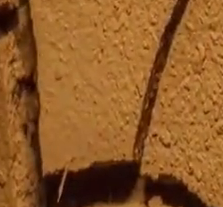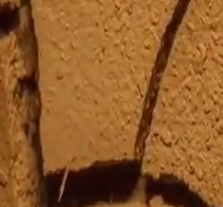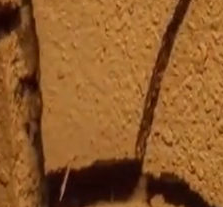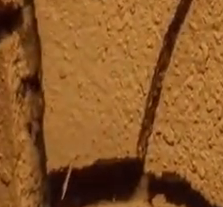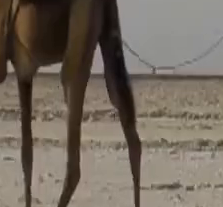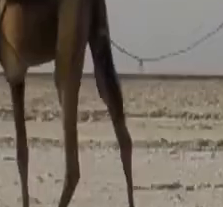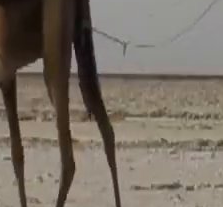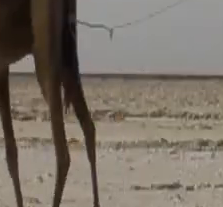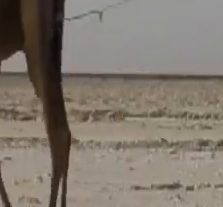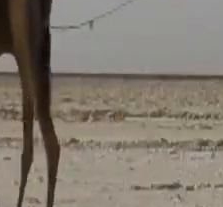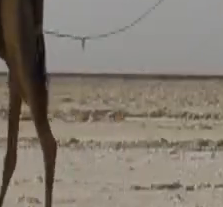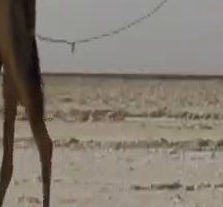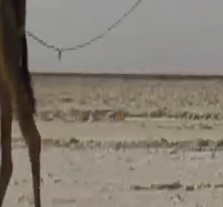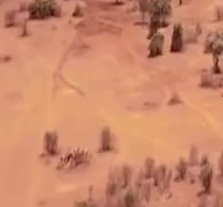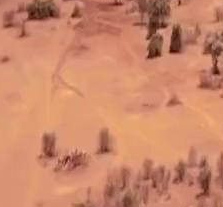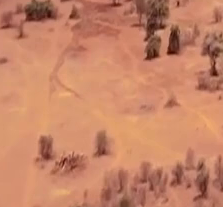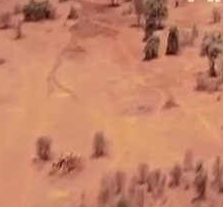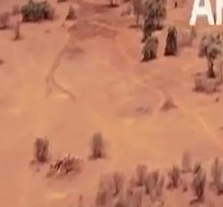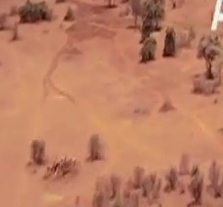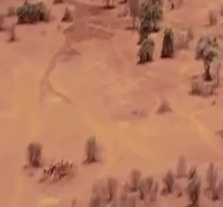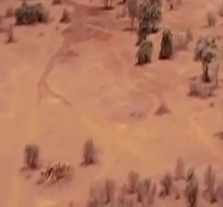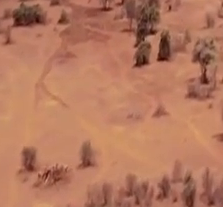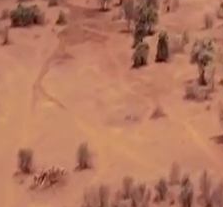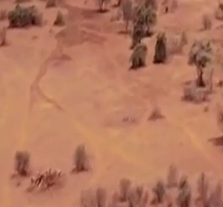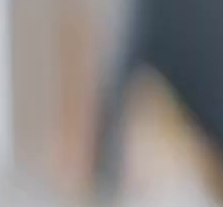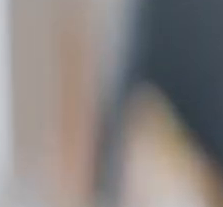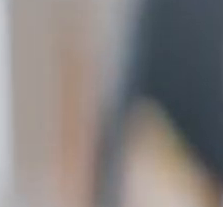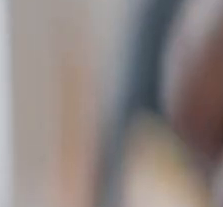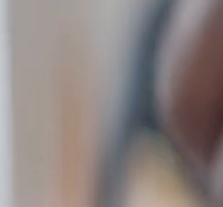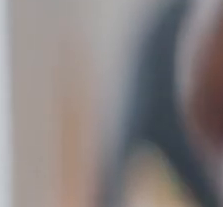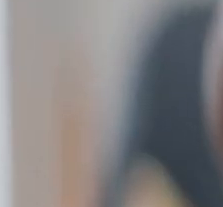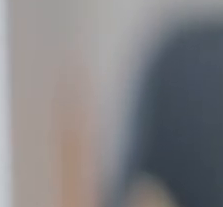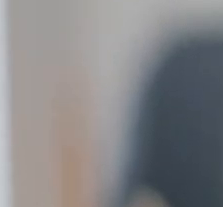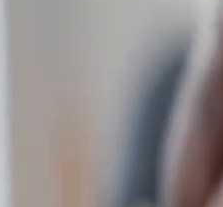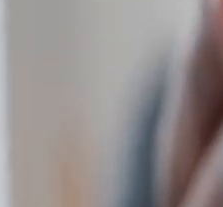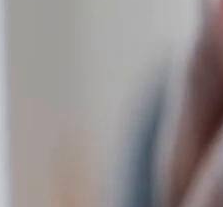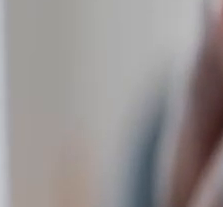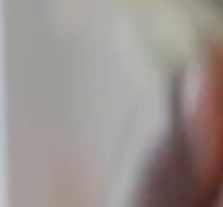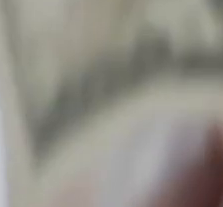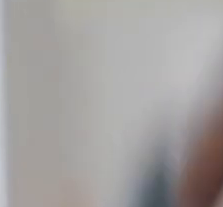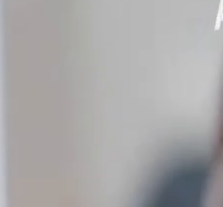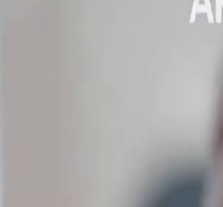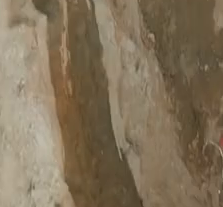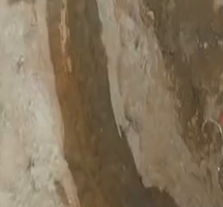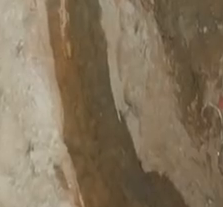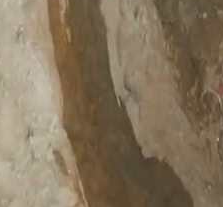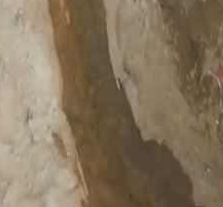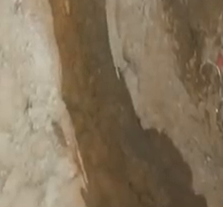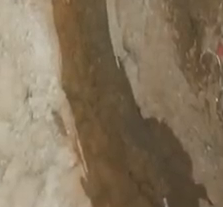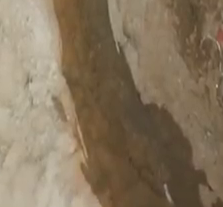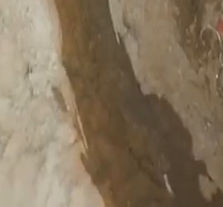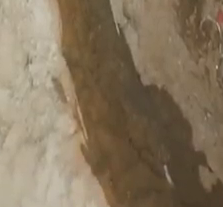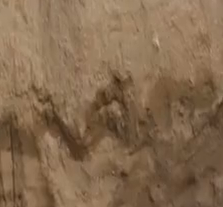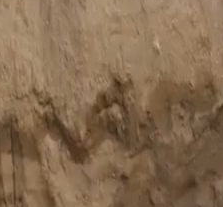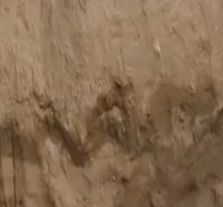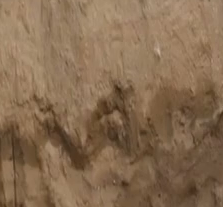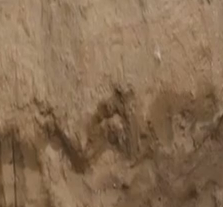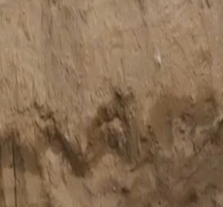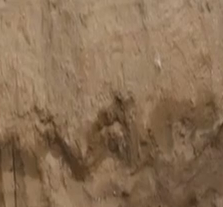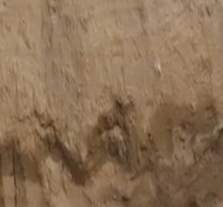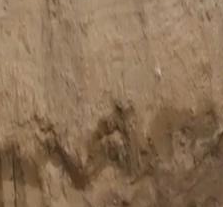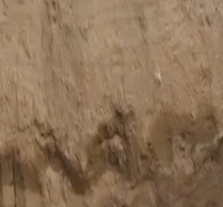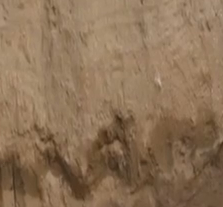أصبحت المخاطر والتحديات كثيرة، وهي لا تتجاوز 3% من حجم